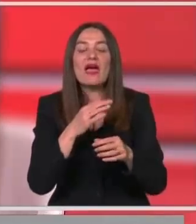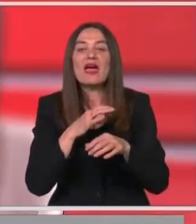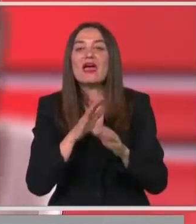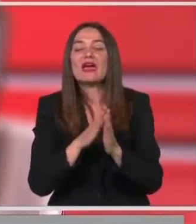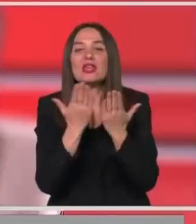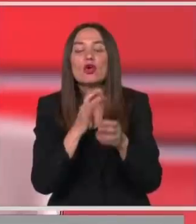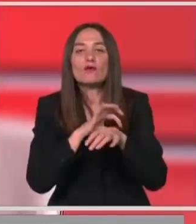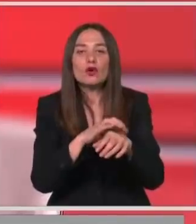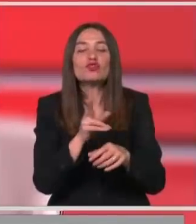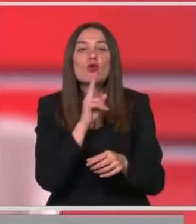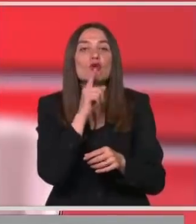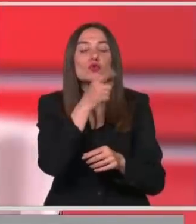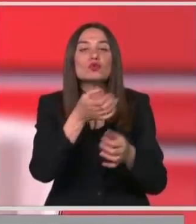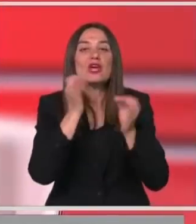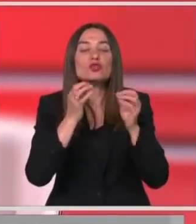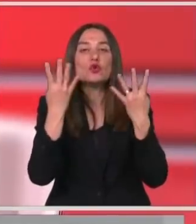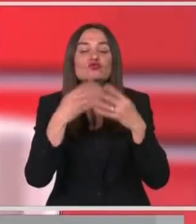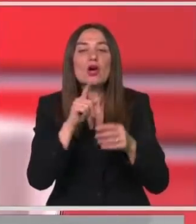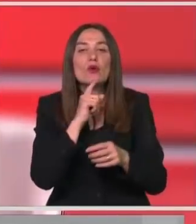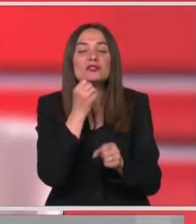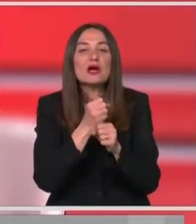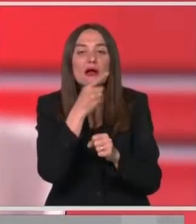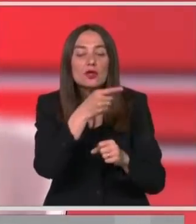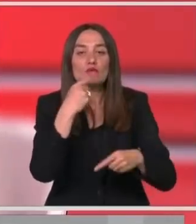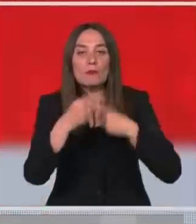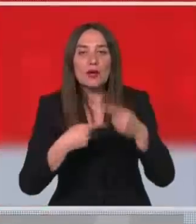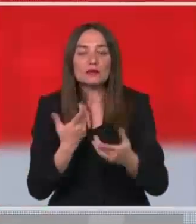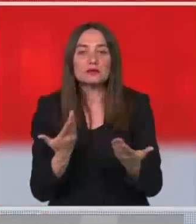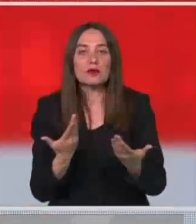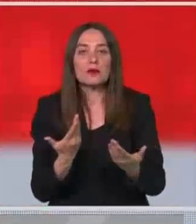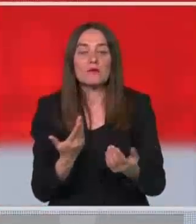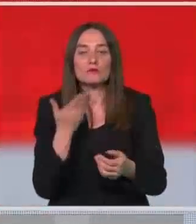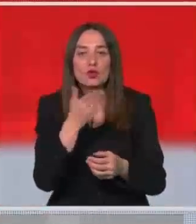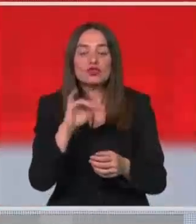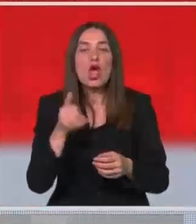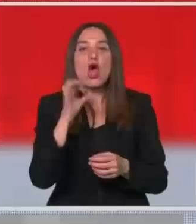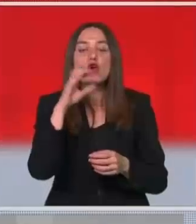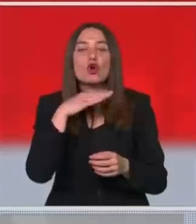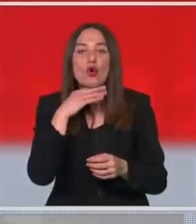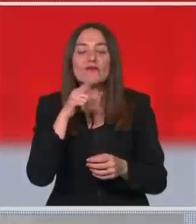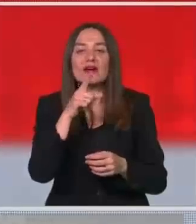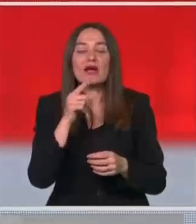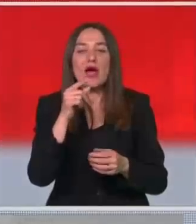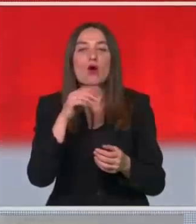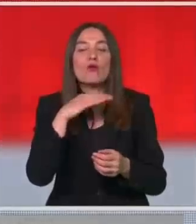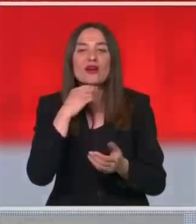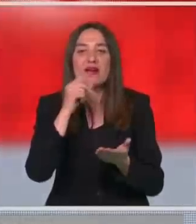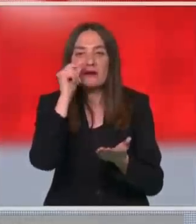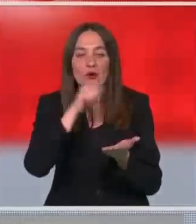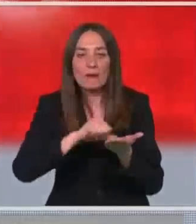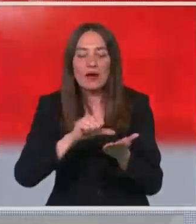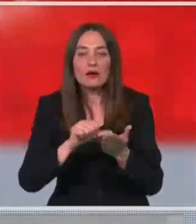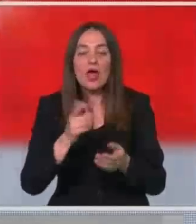ti ljudi? Ko su ti stručnjaci koji će raditi tu implementaciju? Znači, tu su Jorgovanka Tabaković, Govornik Narodne banke, tu su